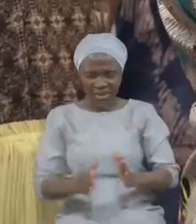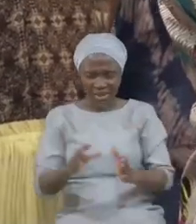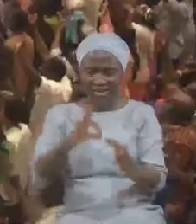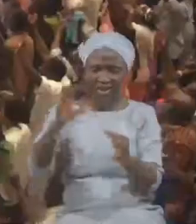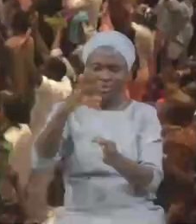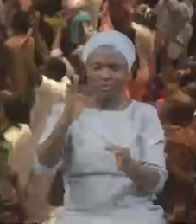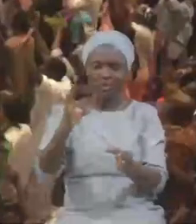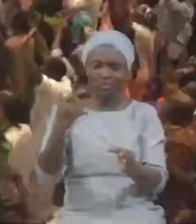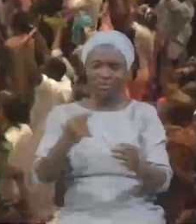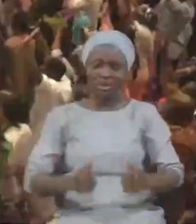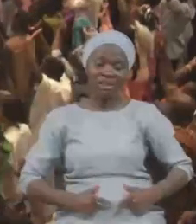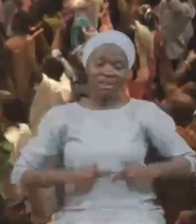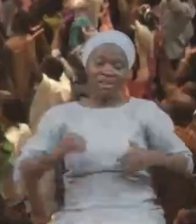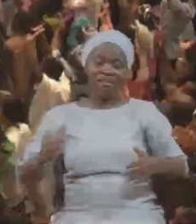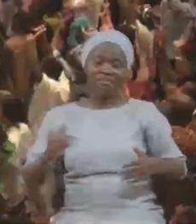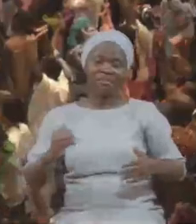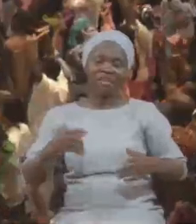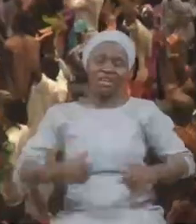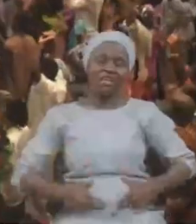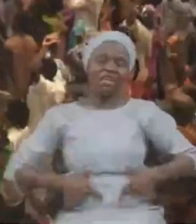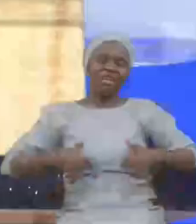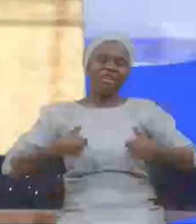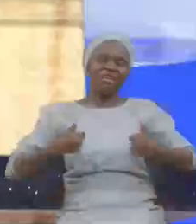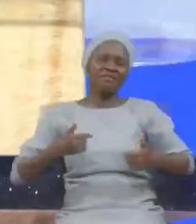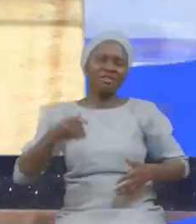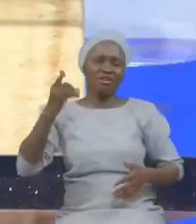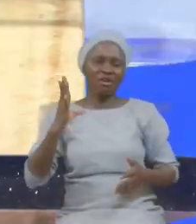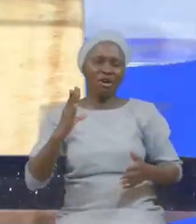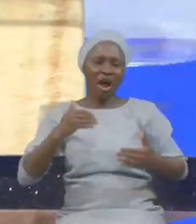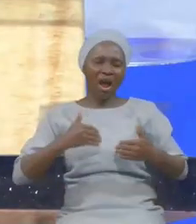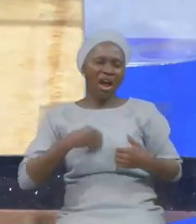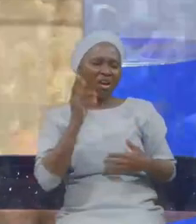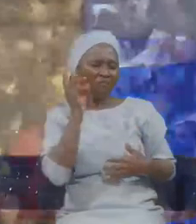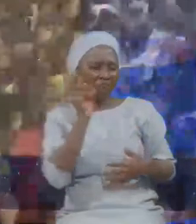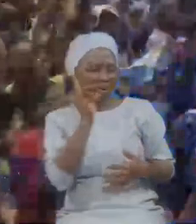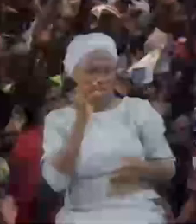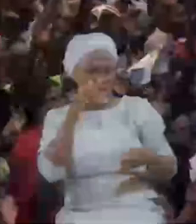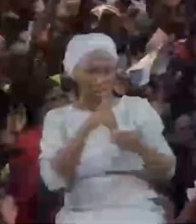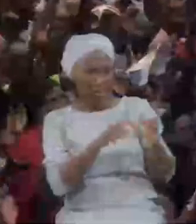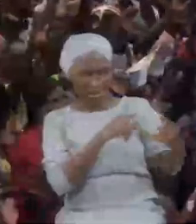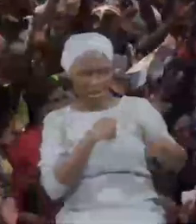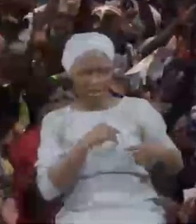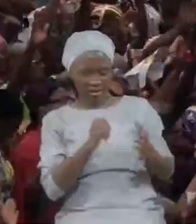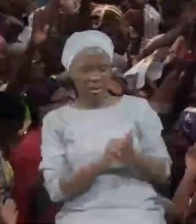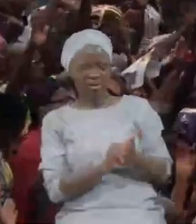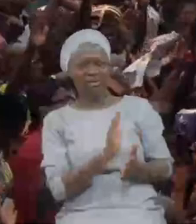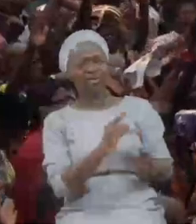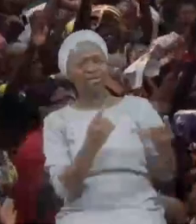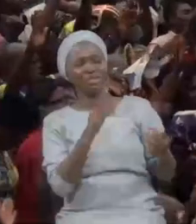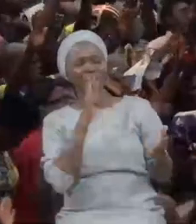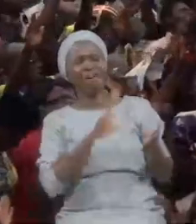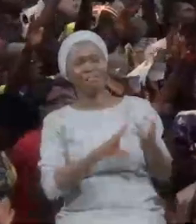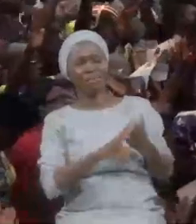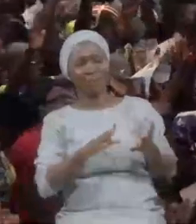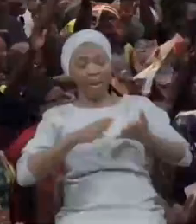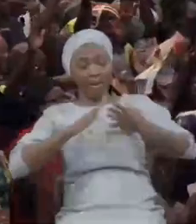du Dieu vivant rende témoignage à tout corps maintenant que vos péchés sont pardonnés. Que la paix